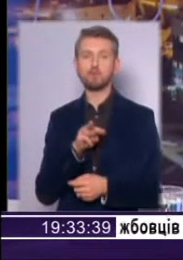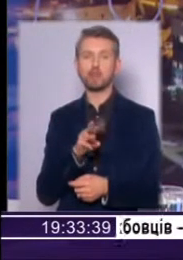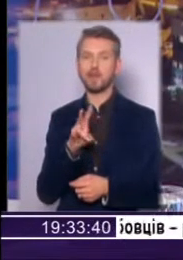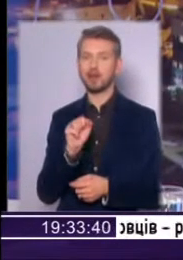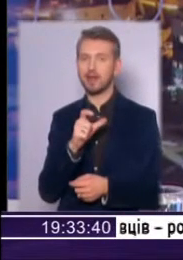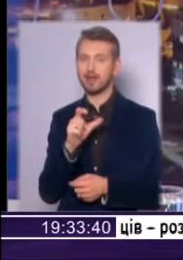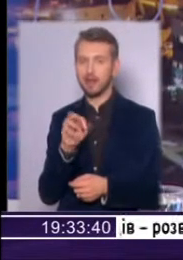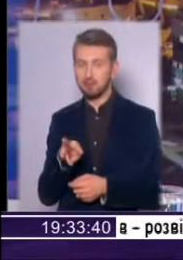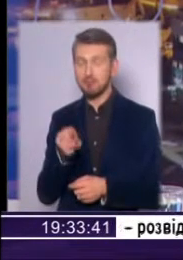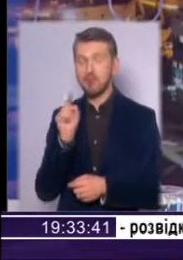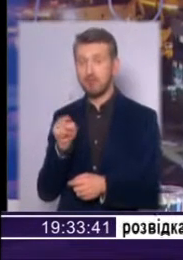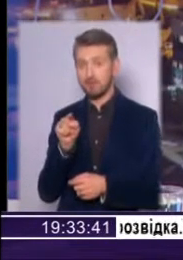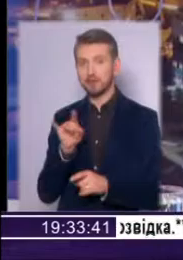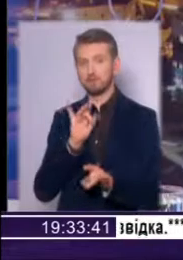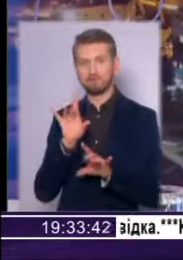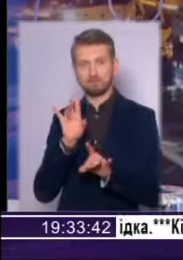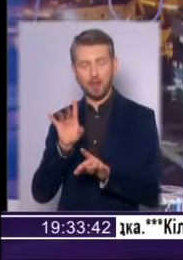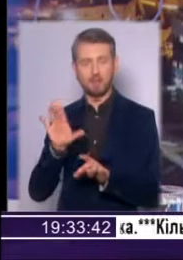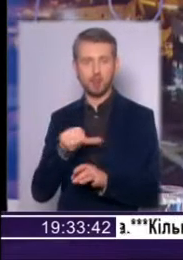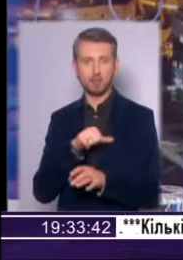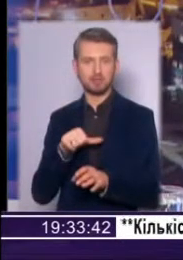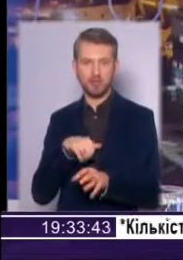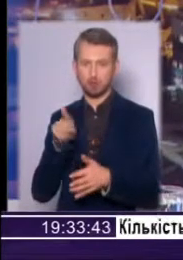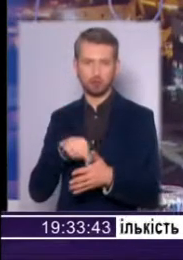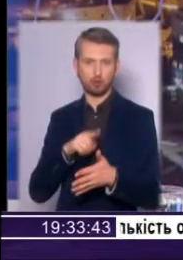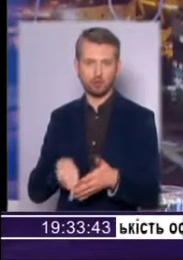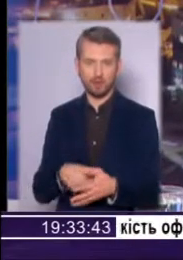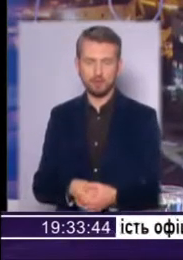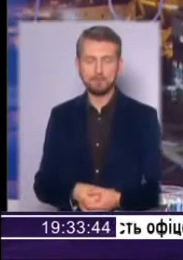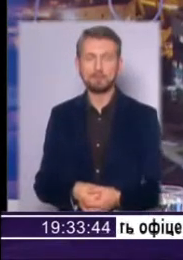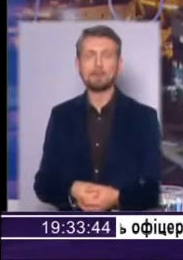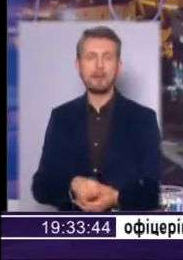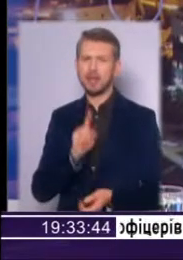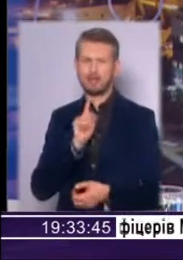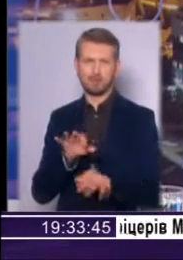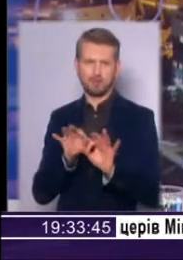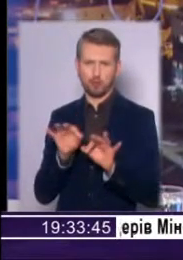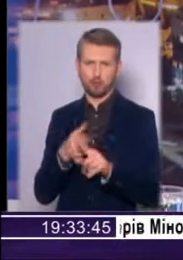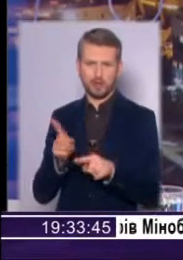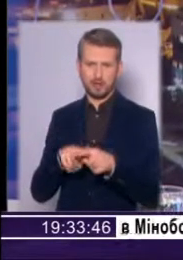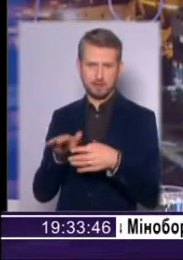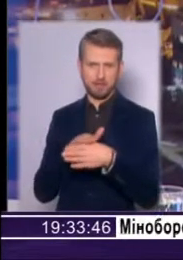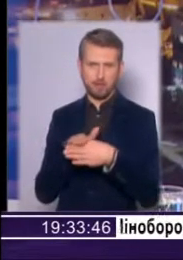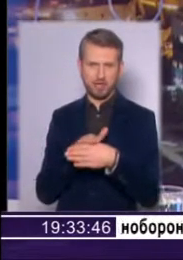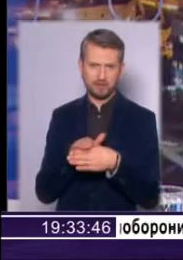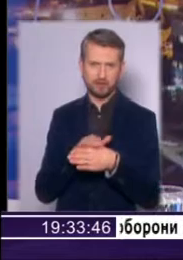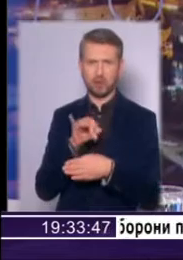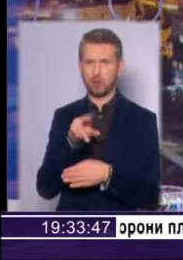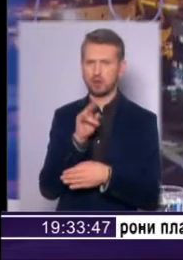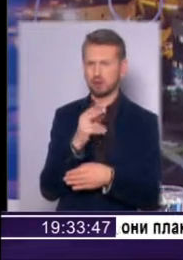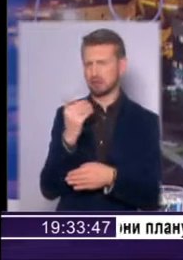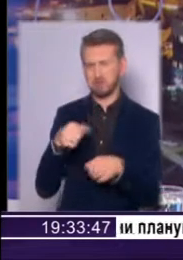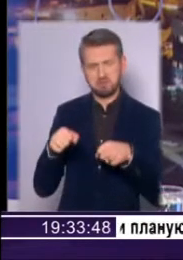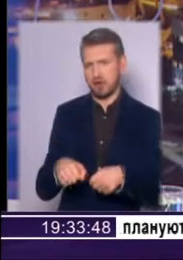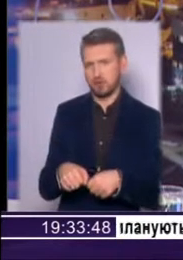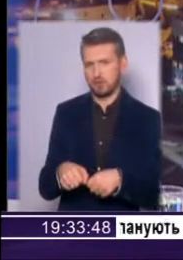України. Він виклав цю інформацію у Твіттері, але потім її сам же і спростував. Так, ми не будемо коментувати ці по прізвищах, так, ані Сергія Рудика. Це їх право,